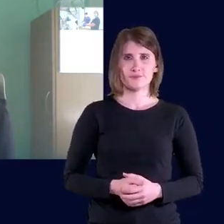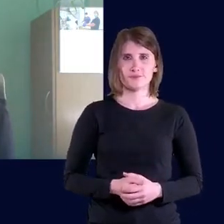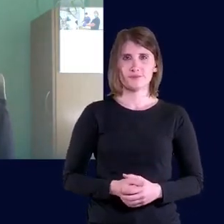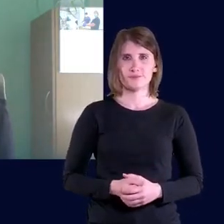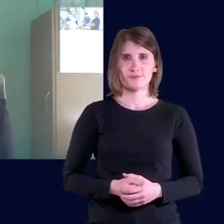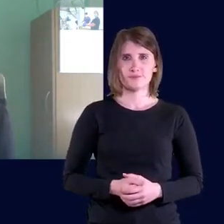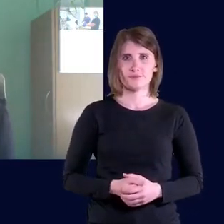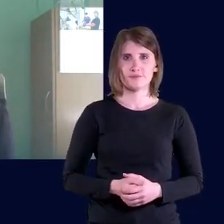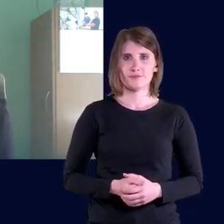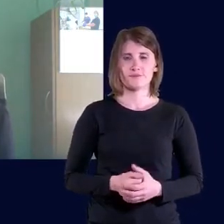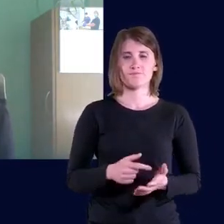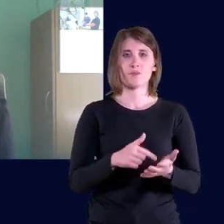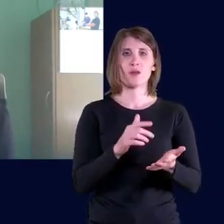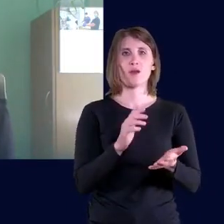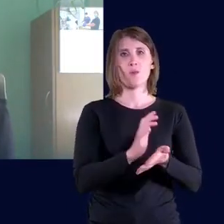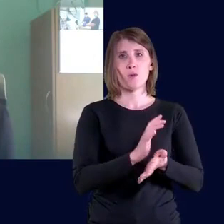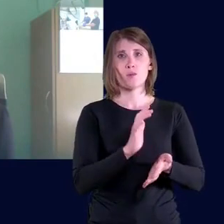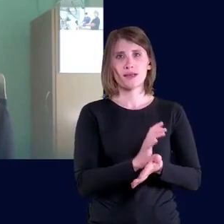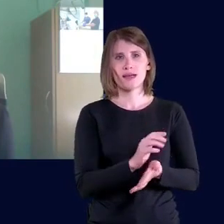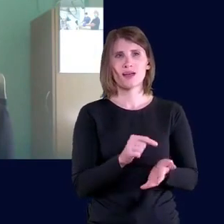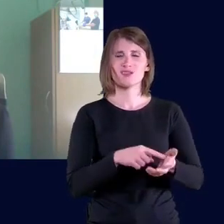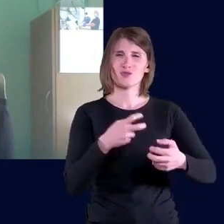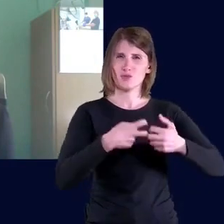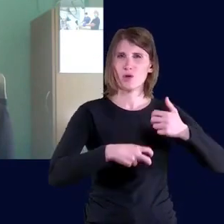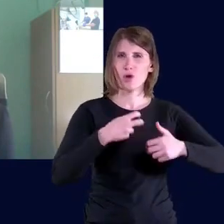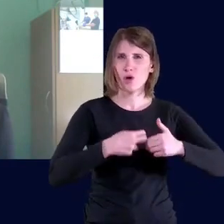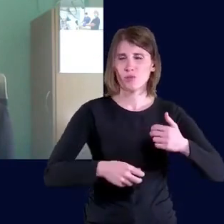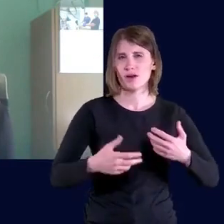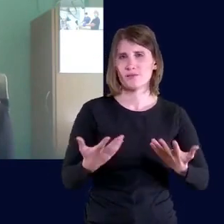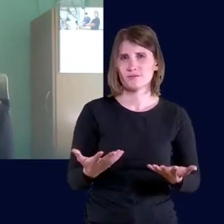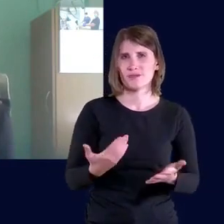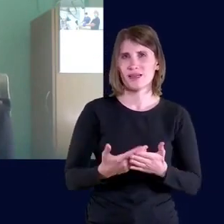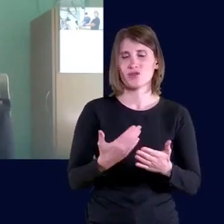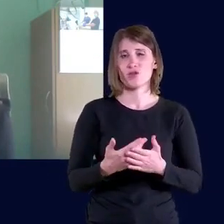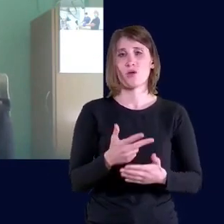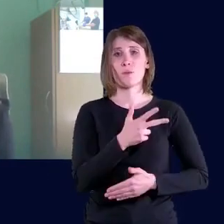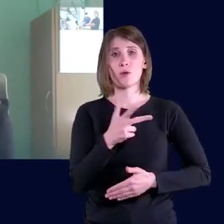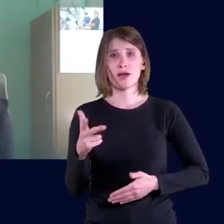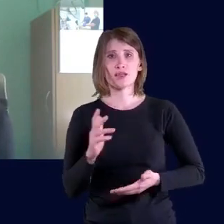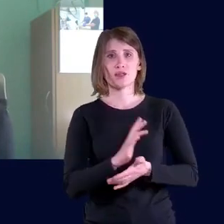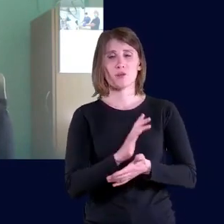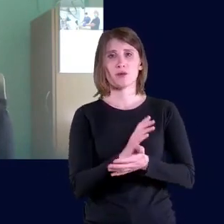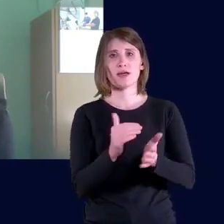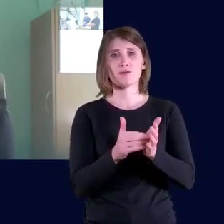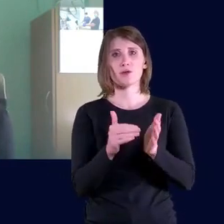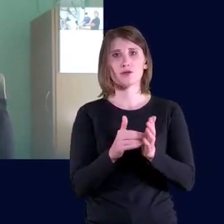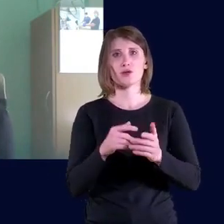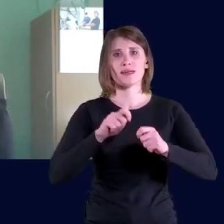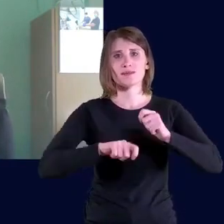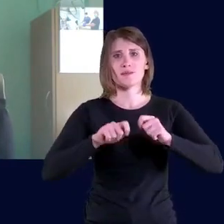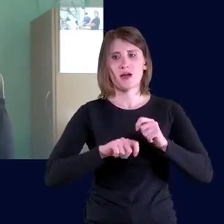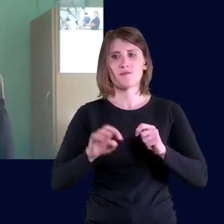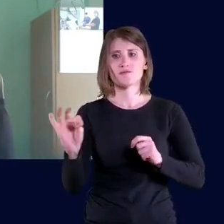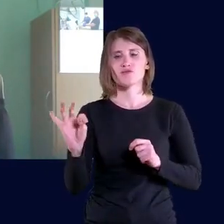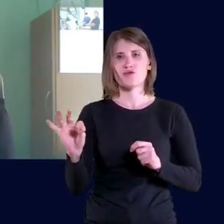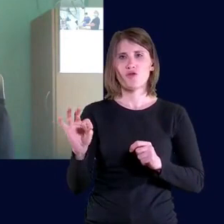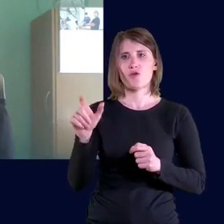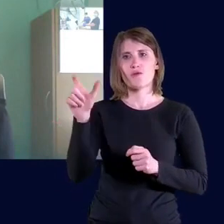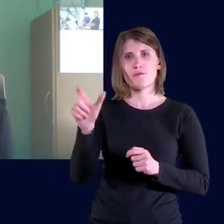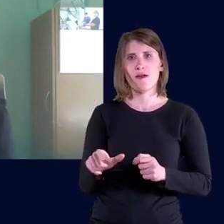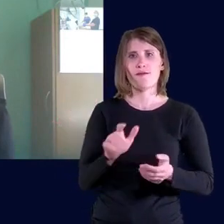z takimi publikacjami jest które problem do trzeba tak naprawdę w każdą publikacji wejść i sprawdzić politykę wydawcy